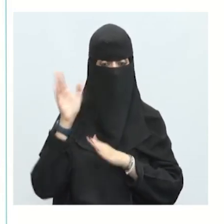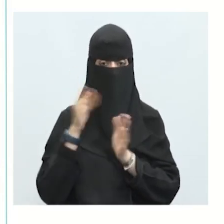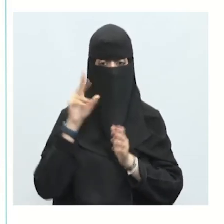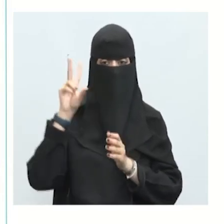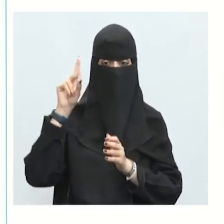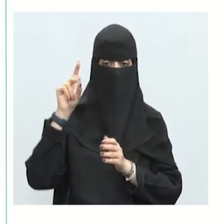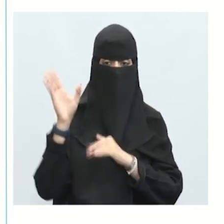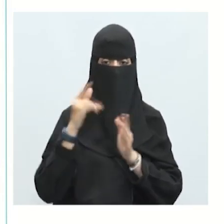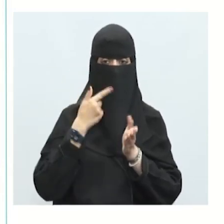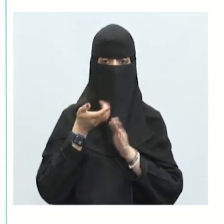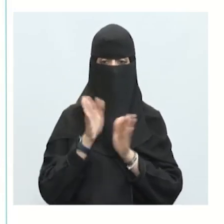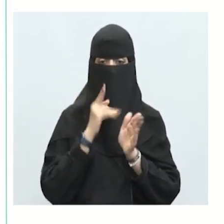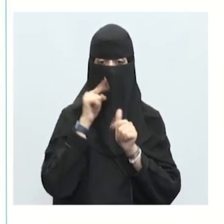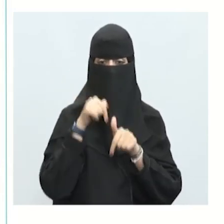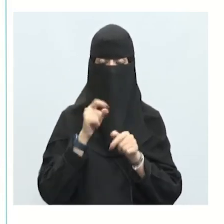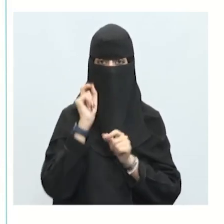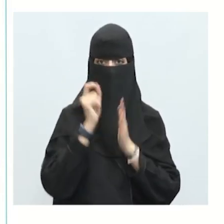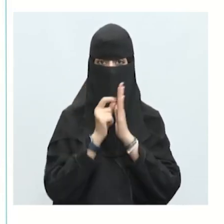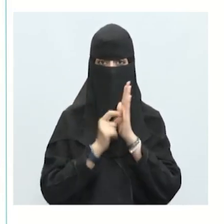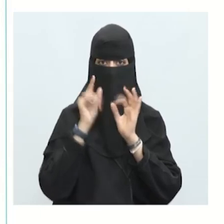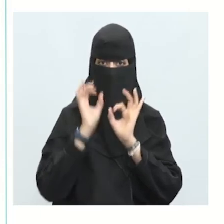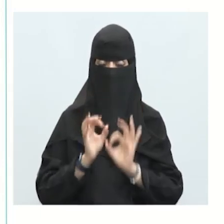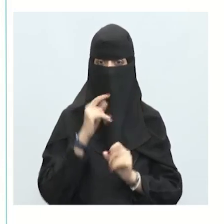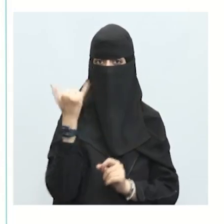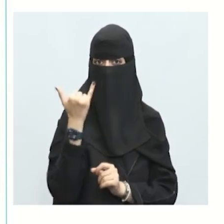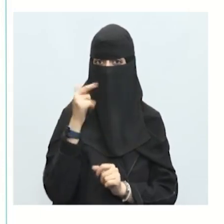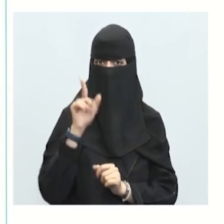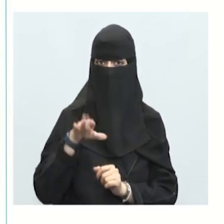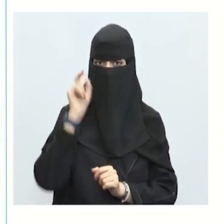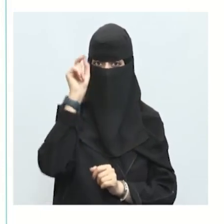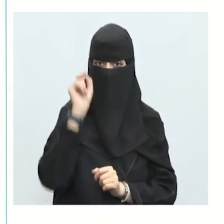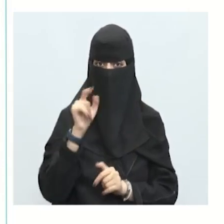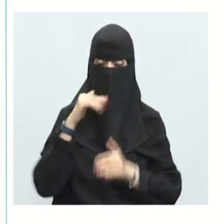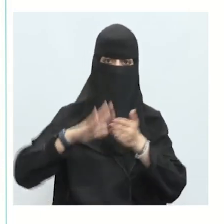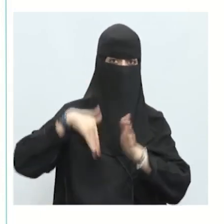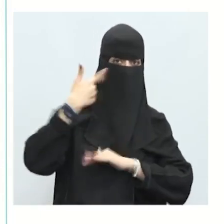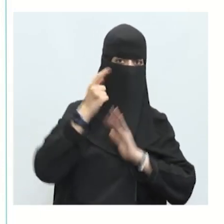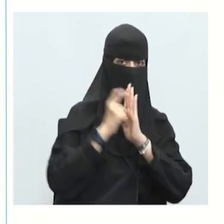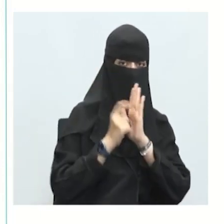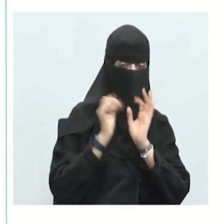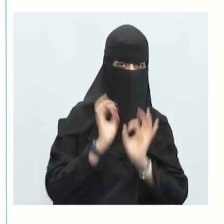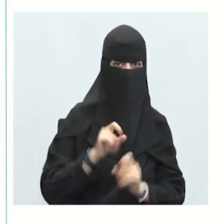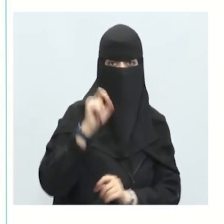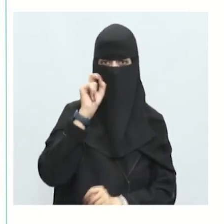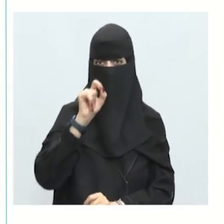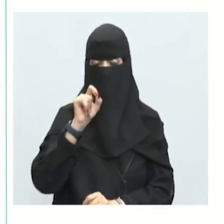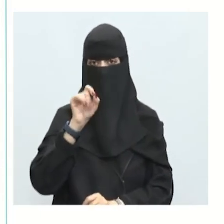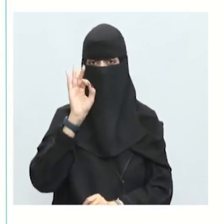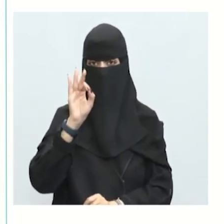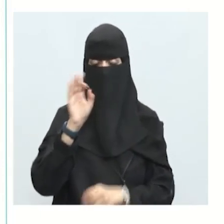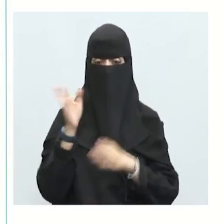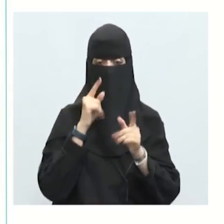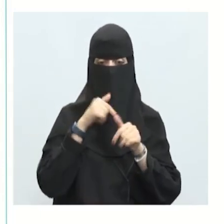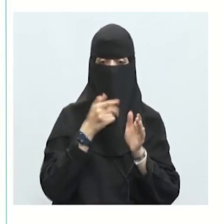تنفيذ عندنا هنا النقطتين راسيت مهمه بعد الشرط او الاف او عندنا في